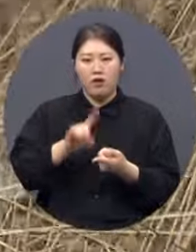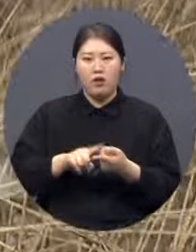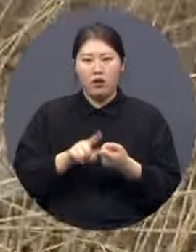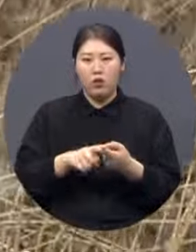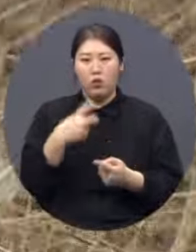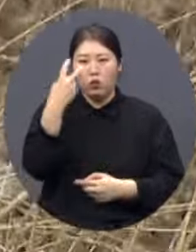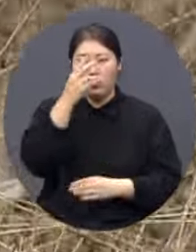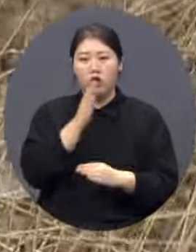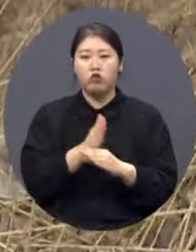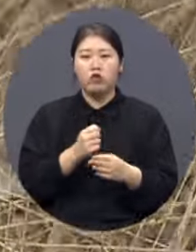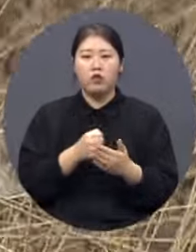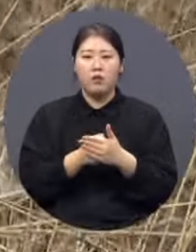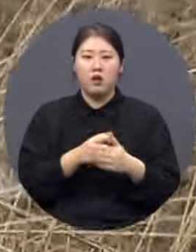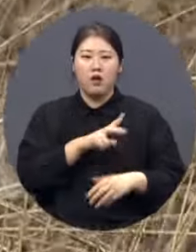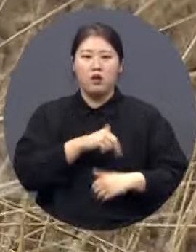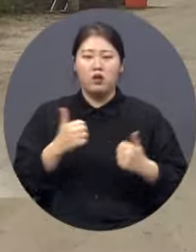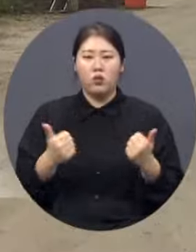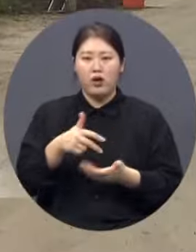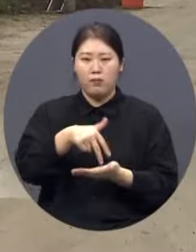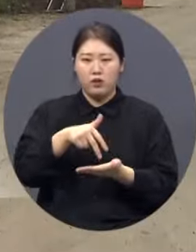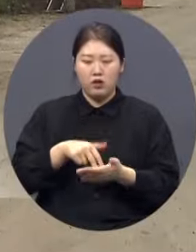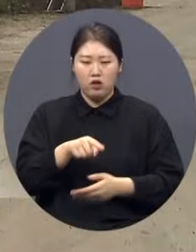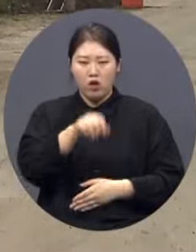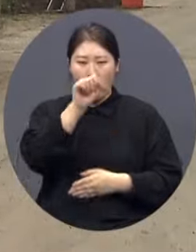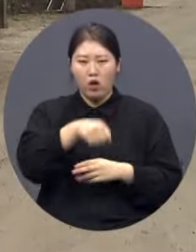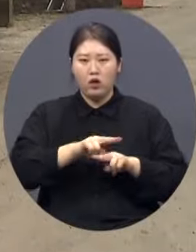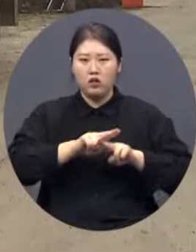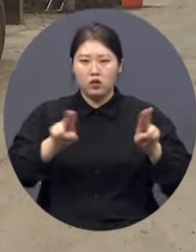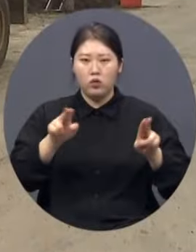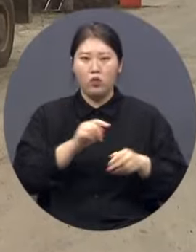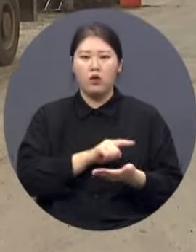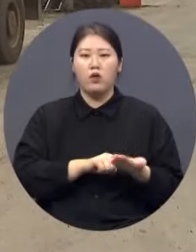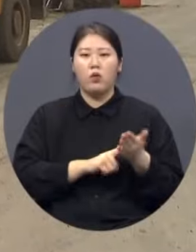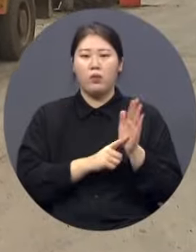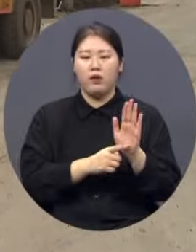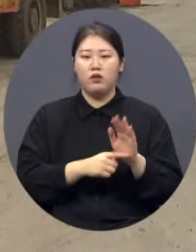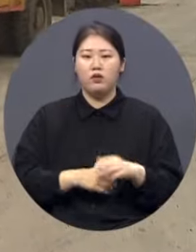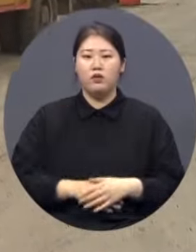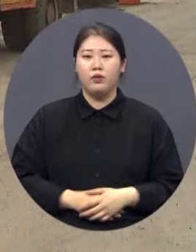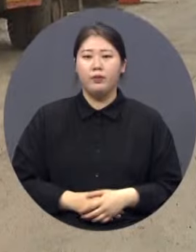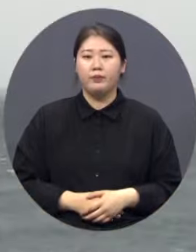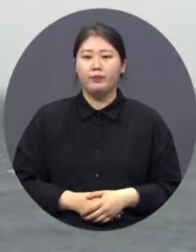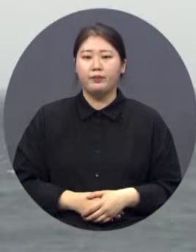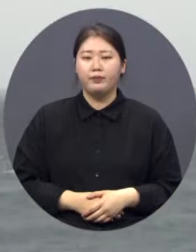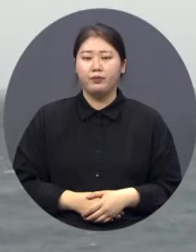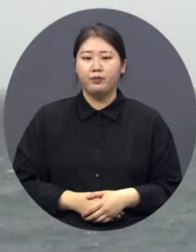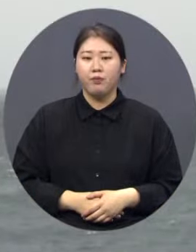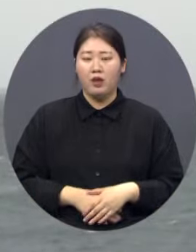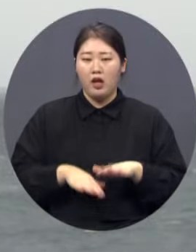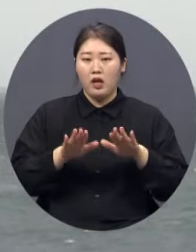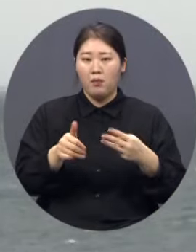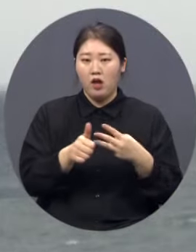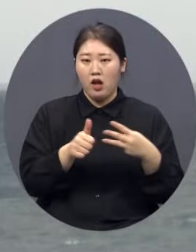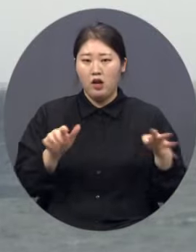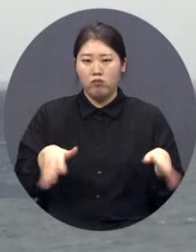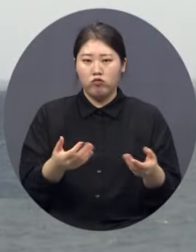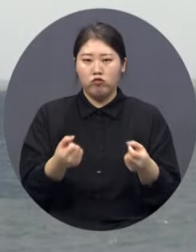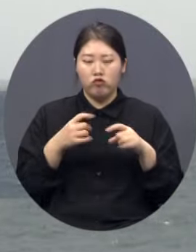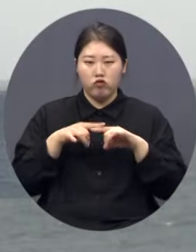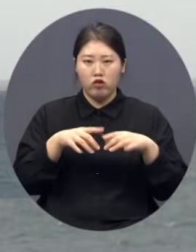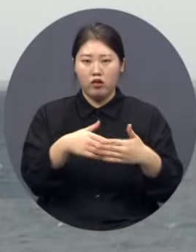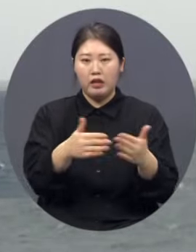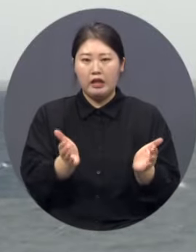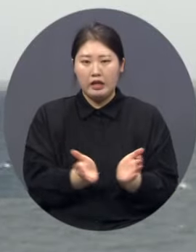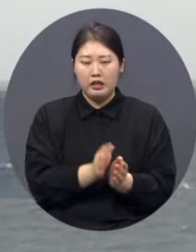받고 있어도 2회에서는 허가를 취소해야 한다는 주장까지 나오고 있습니다 이번 한림 해상풍력의 무당